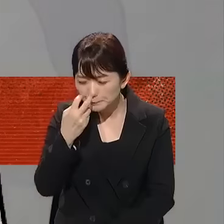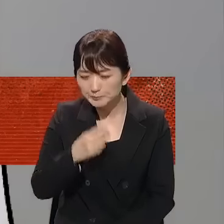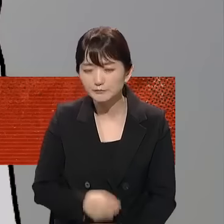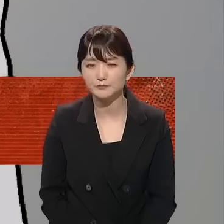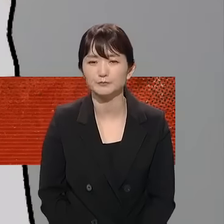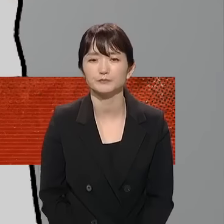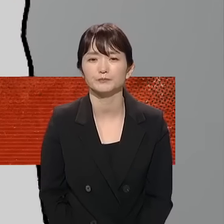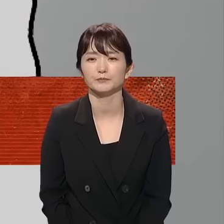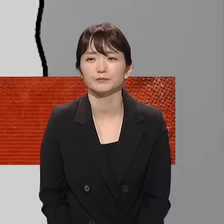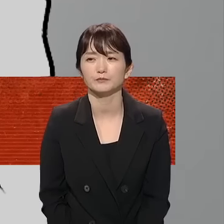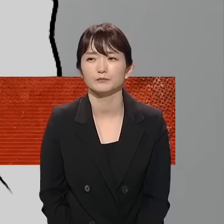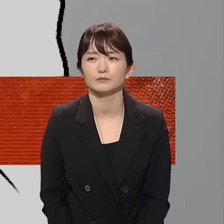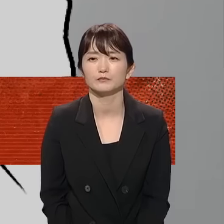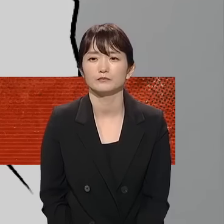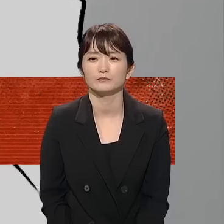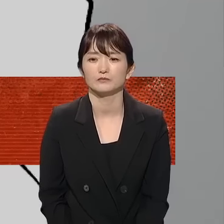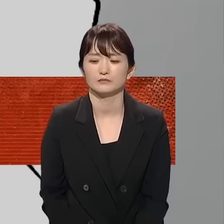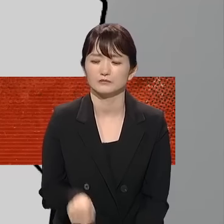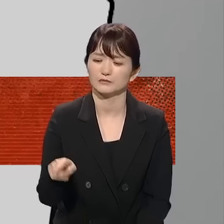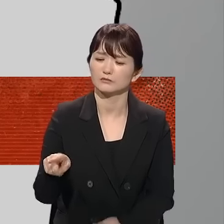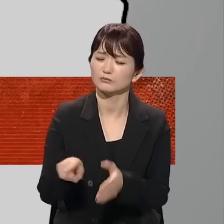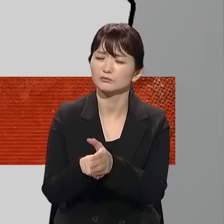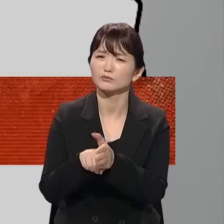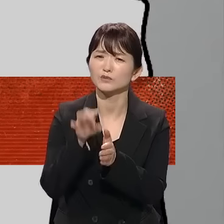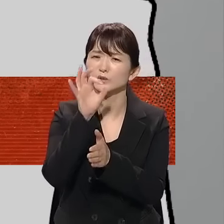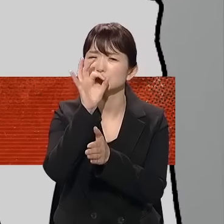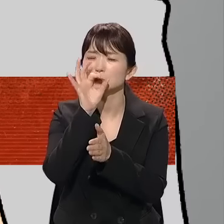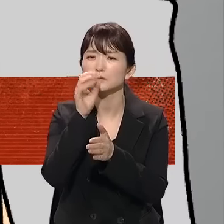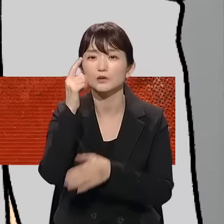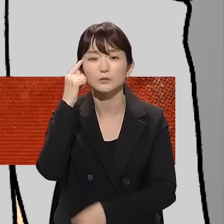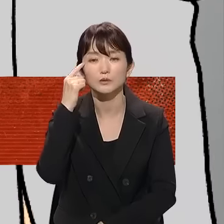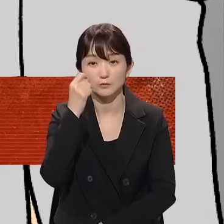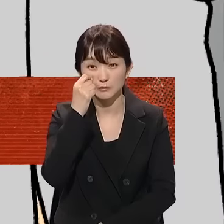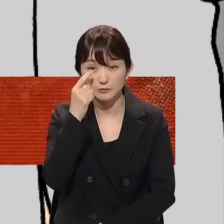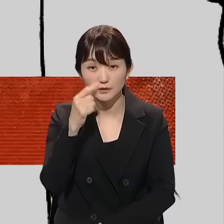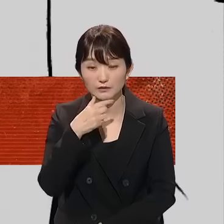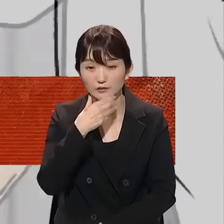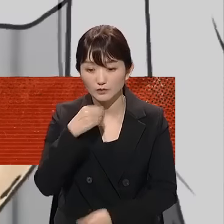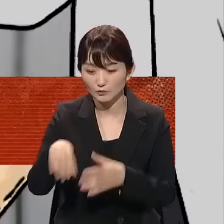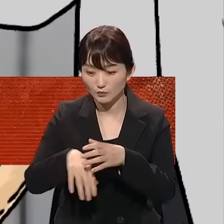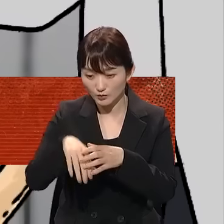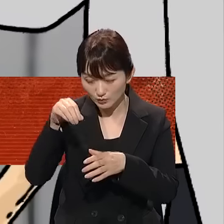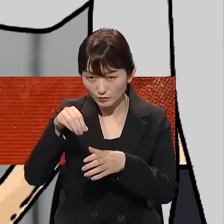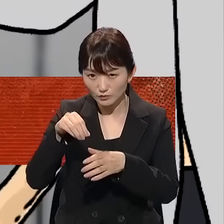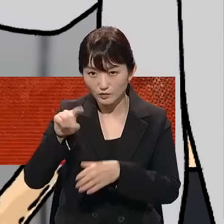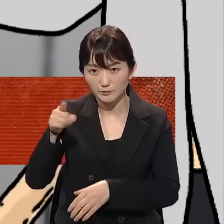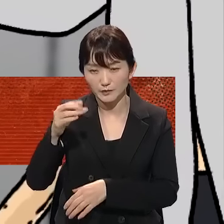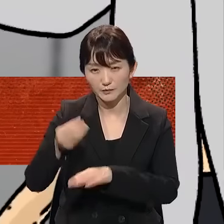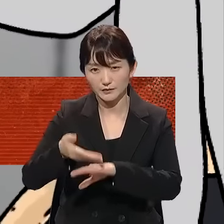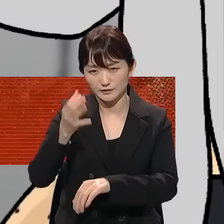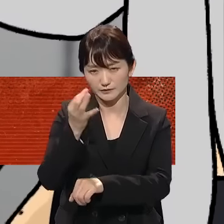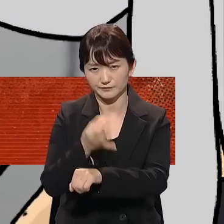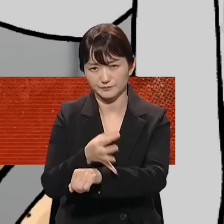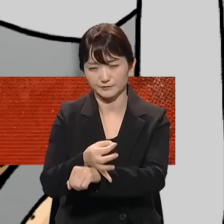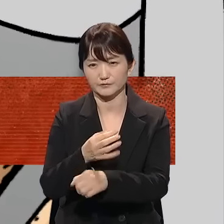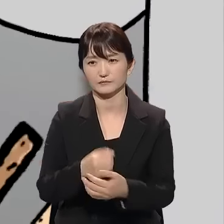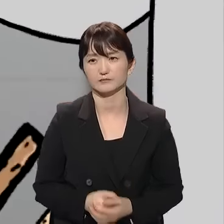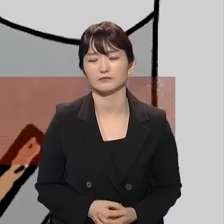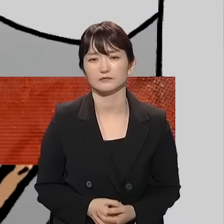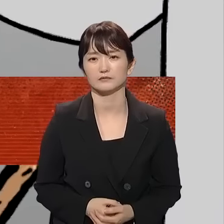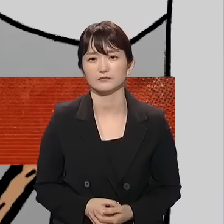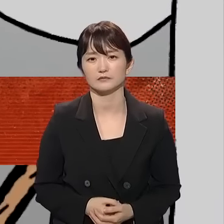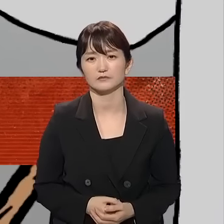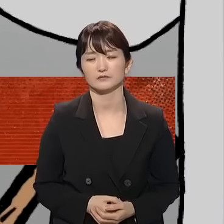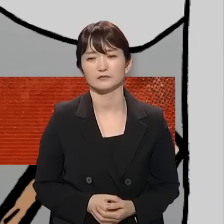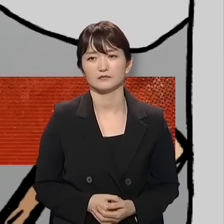보니까 이것들도 다 믿을 수 없어요 왜냐면 매달 복권을 100만 원 이상씩 사 왔고요 그리고 뚜벅이로